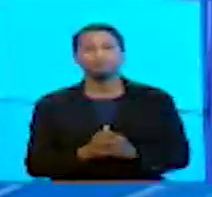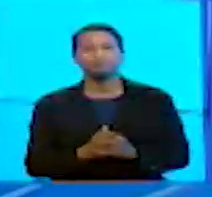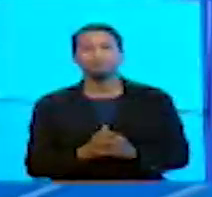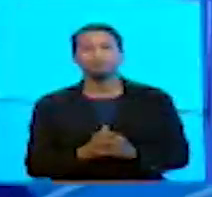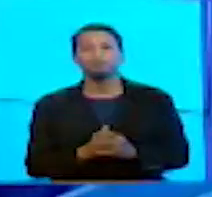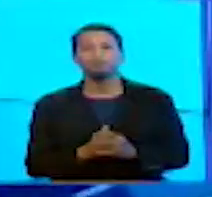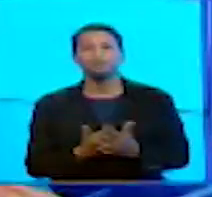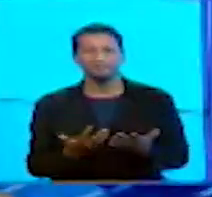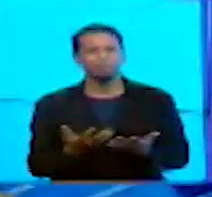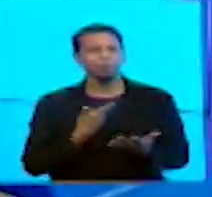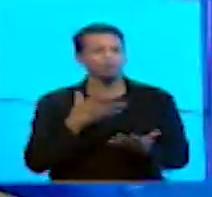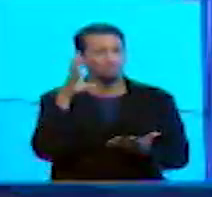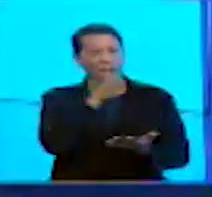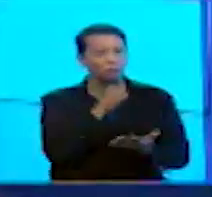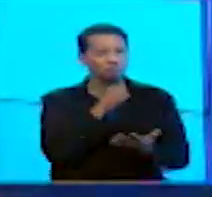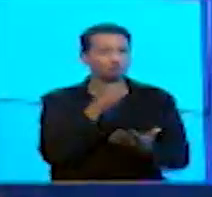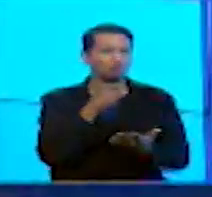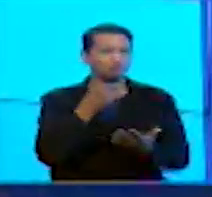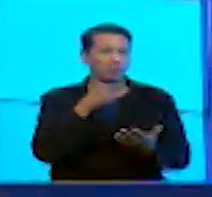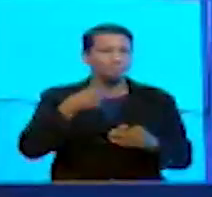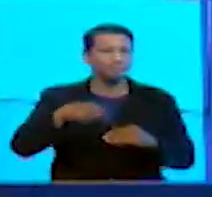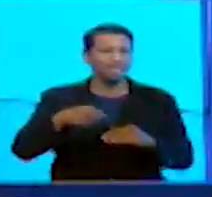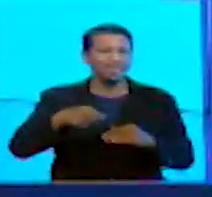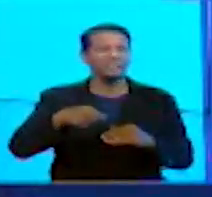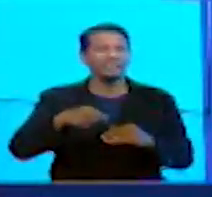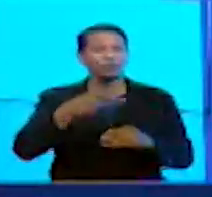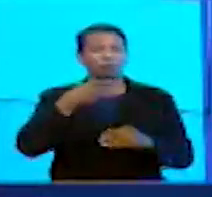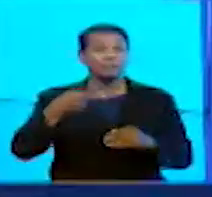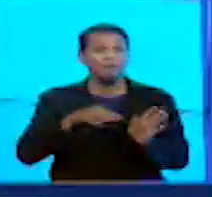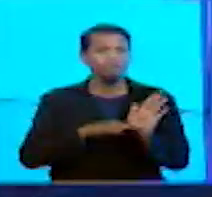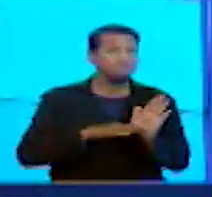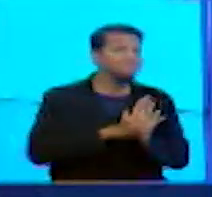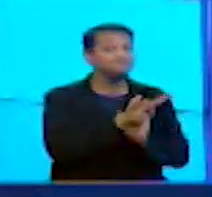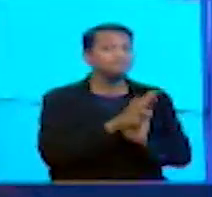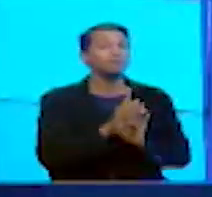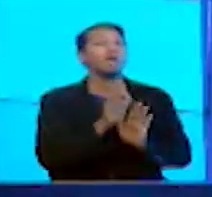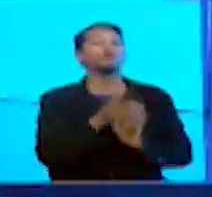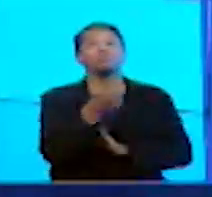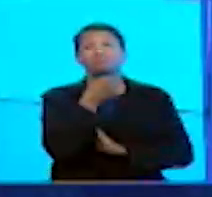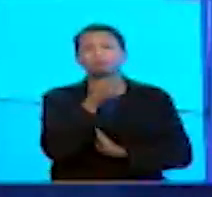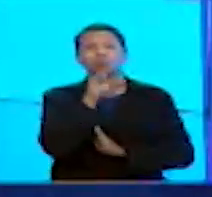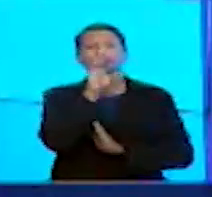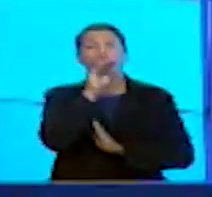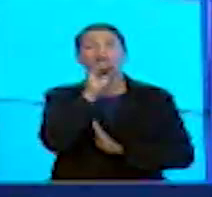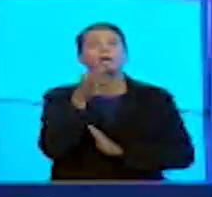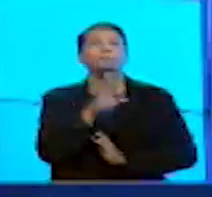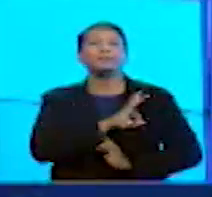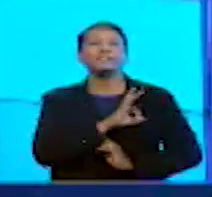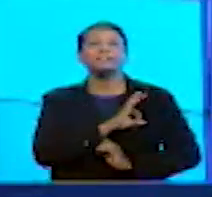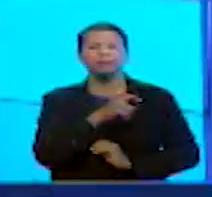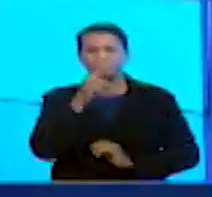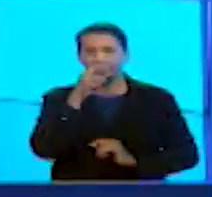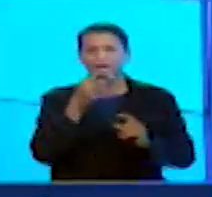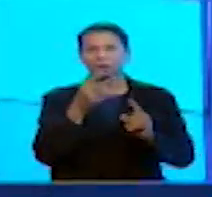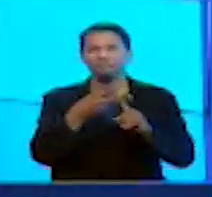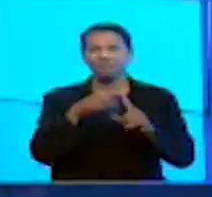Dan langsung untuk mengetahui kepastian reshuffle Kabinet Indonesia Maju Jilid 2 telah bergabung bersama kami juru bicara kepresidenan yaitu Bapak Fadjrul